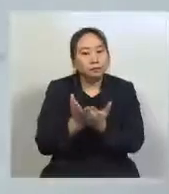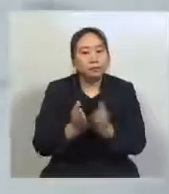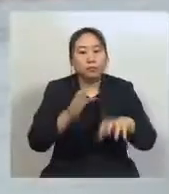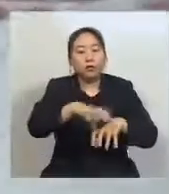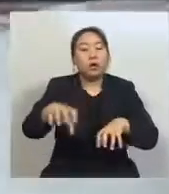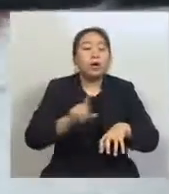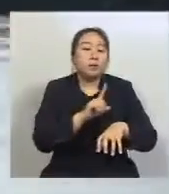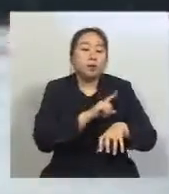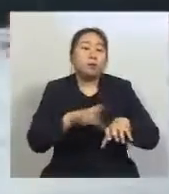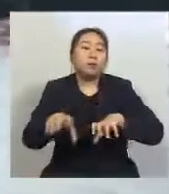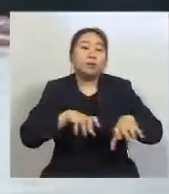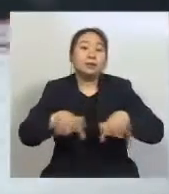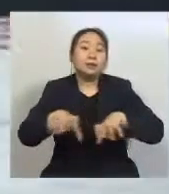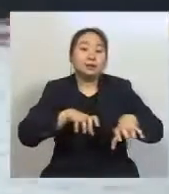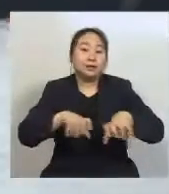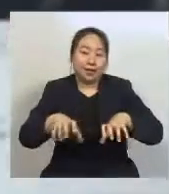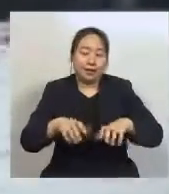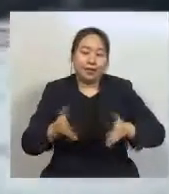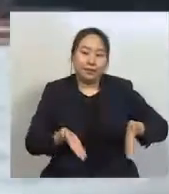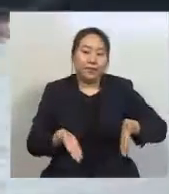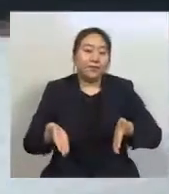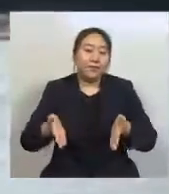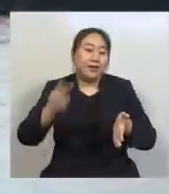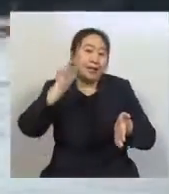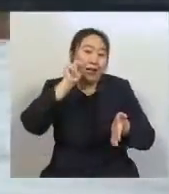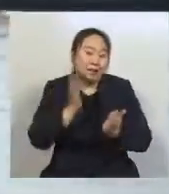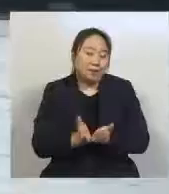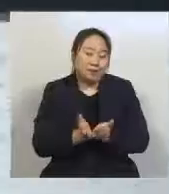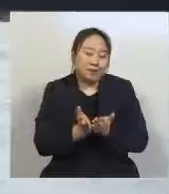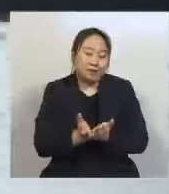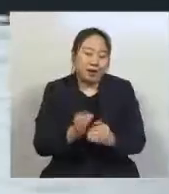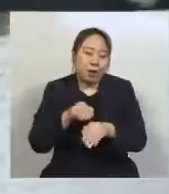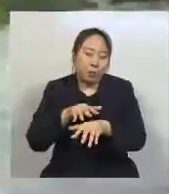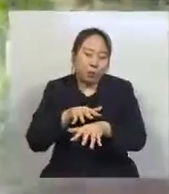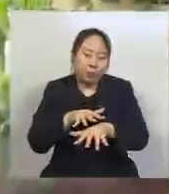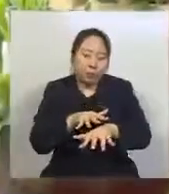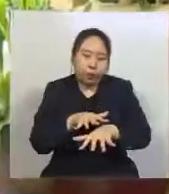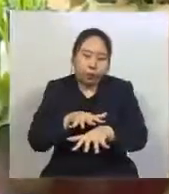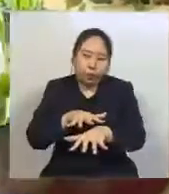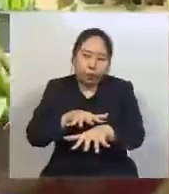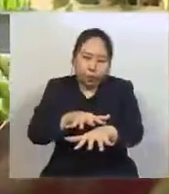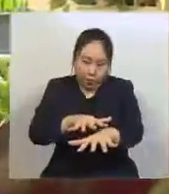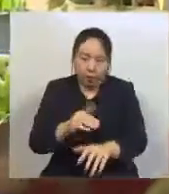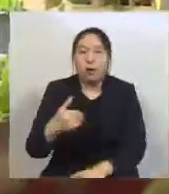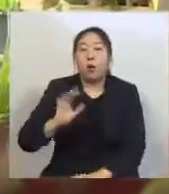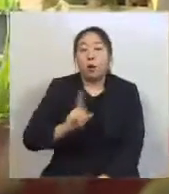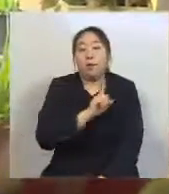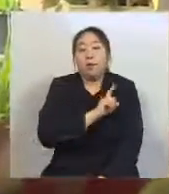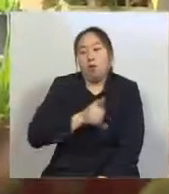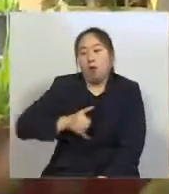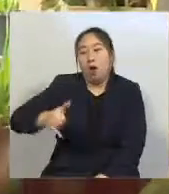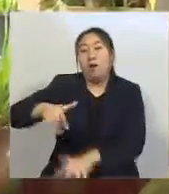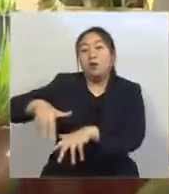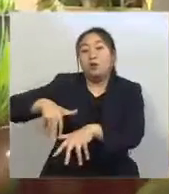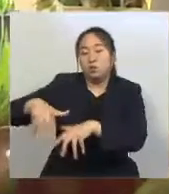อบเรื่องการจัดระเบียบความเรียบร้อยตลอดเส้นทางเสด็จพระราชดำเนินได้มีการลงพื้นที่ชุมชนเพื่อสร้างความเข้าใจถึงขั้นตอน